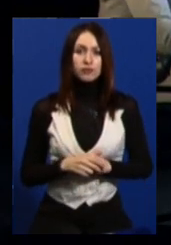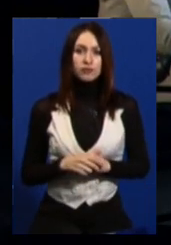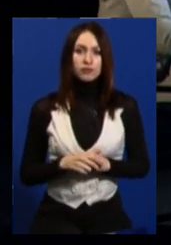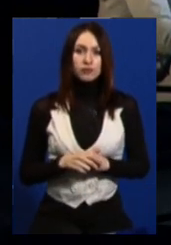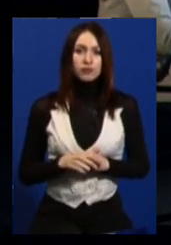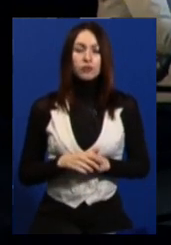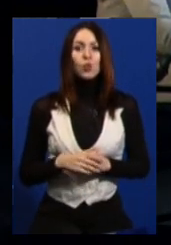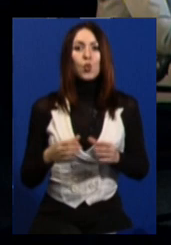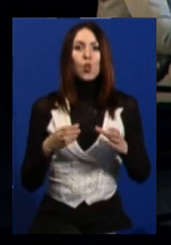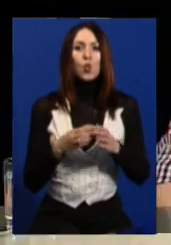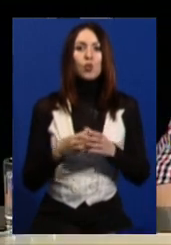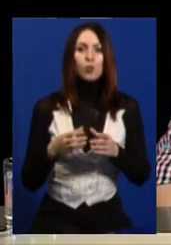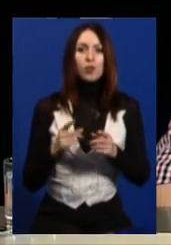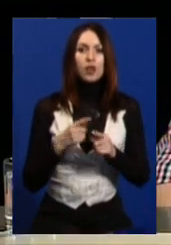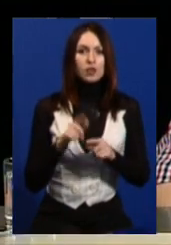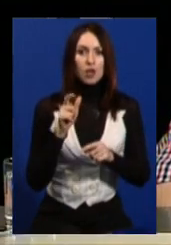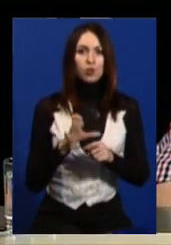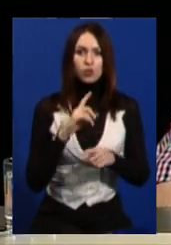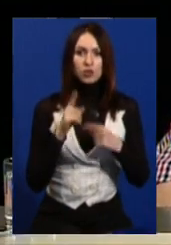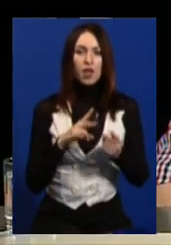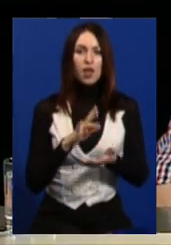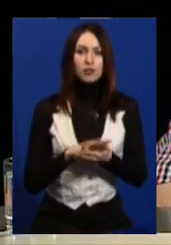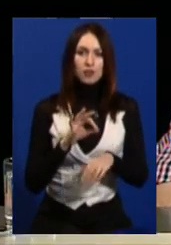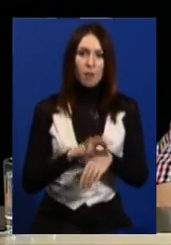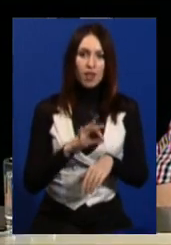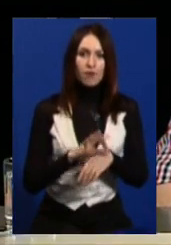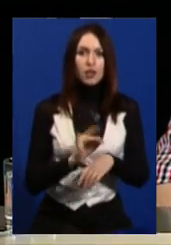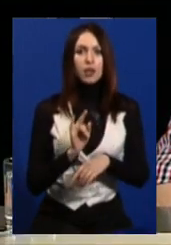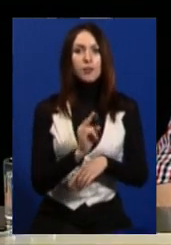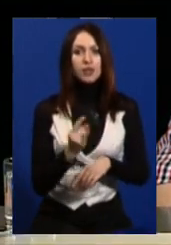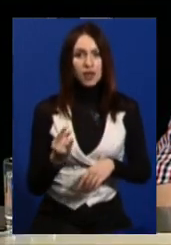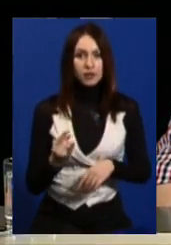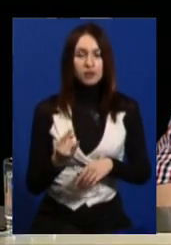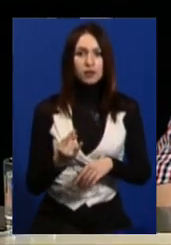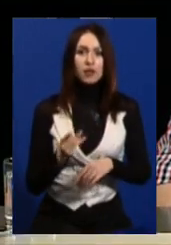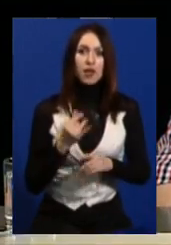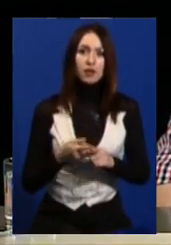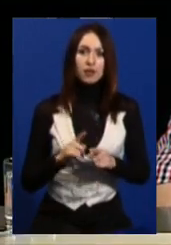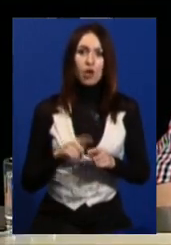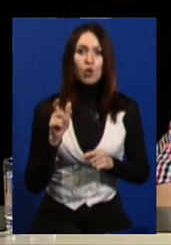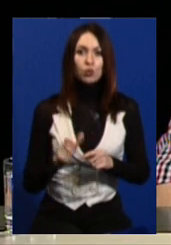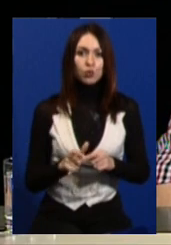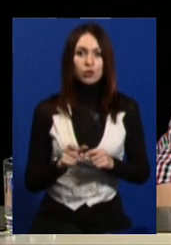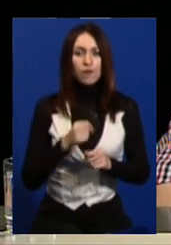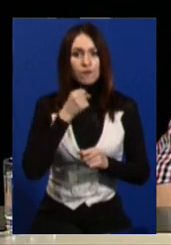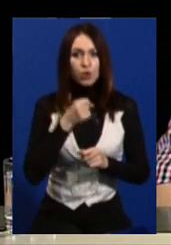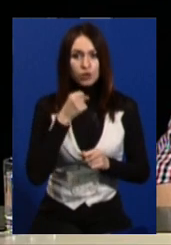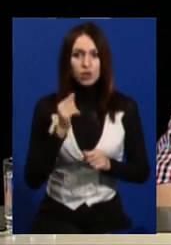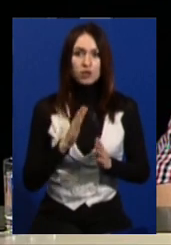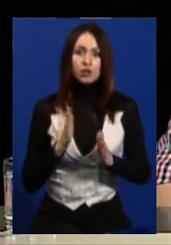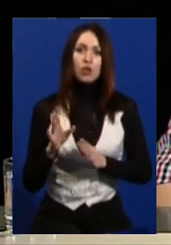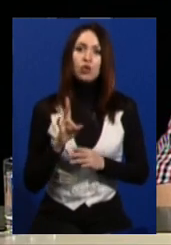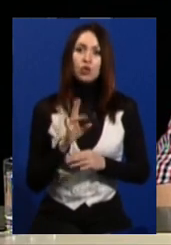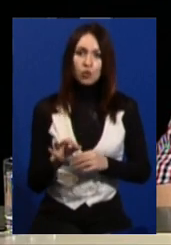Ну, группы риска зачастую. Это люди с хроническими заболеваниями, это дети однозначно, это люди преклонного возраста.